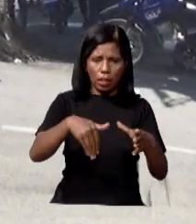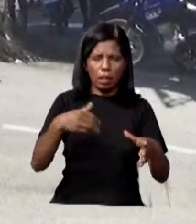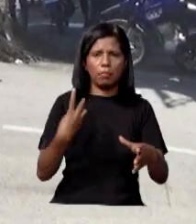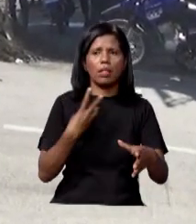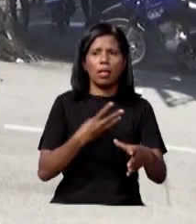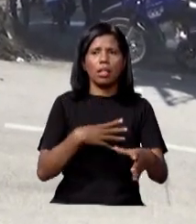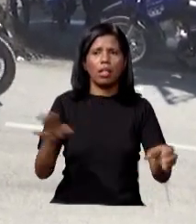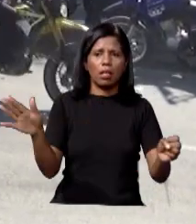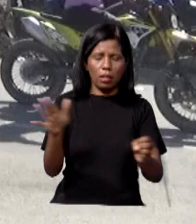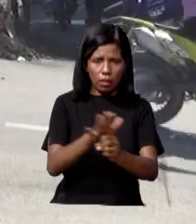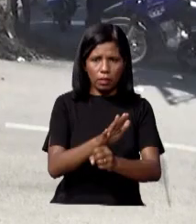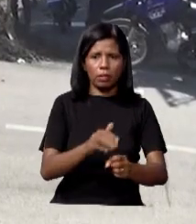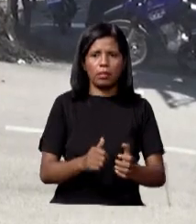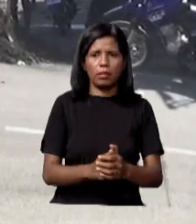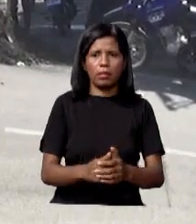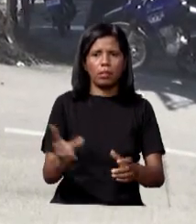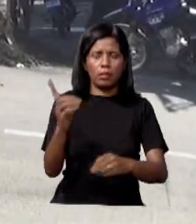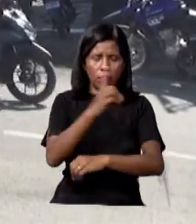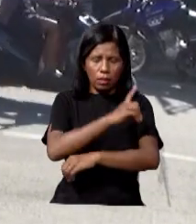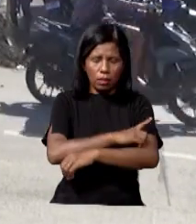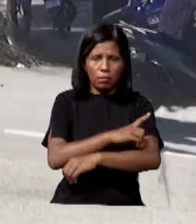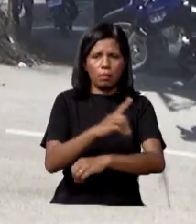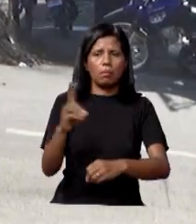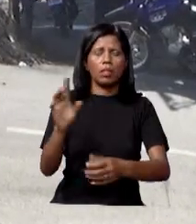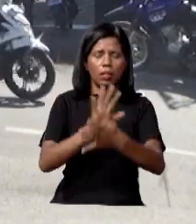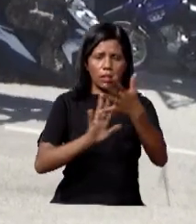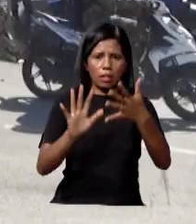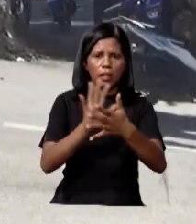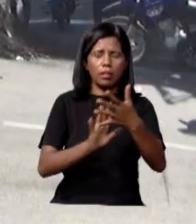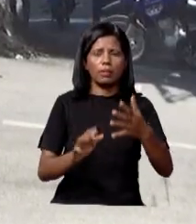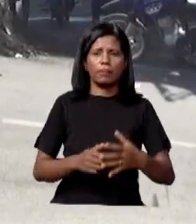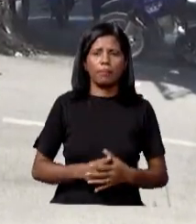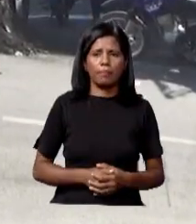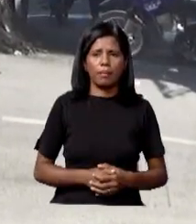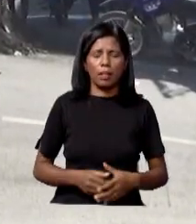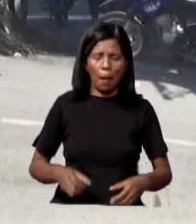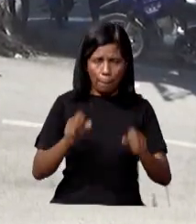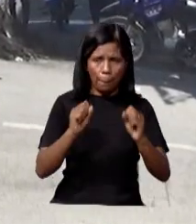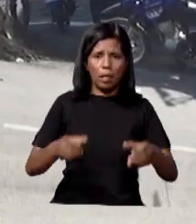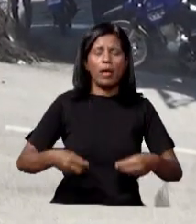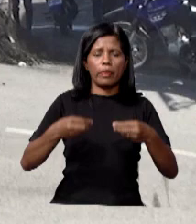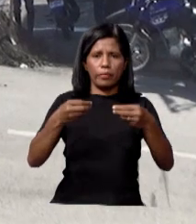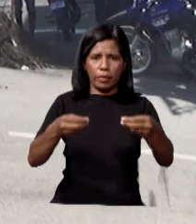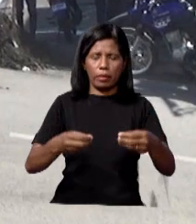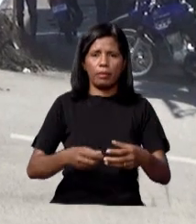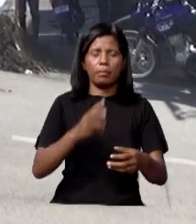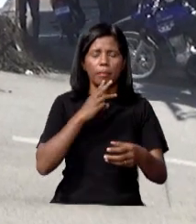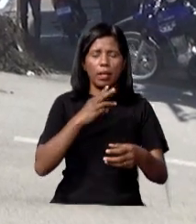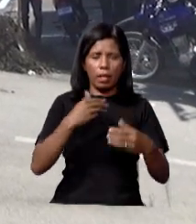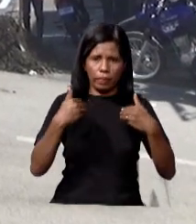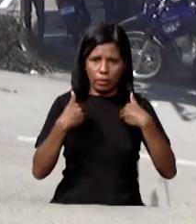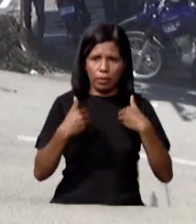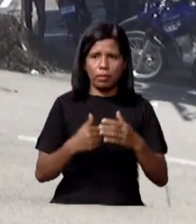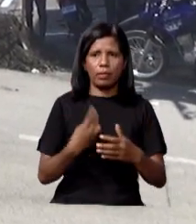cor file file halu dia, tambah lorong bot besi kon. Mas bela fornesi ona, bela fornesi. Ah bela lautin, bela lautin, bela laut na kagor